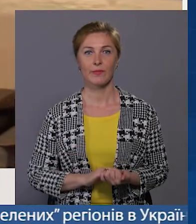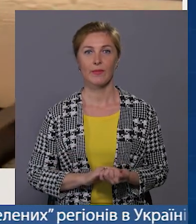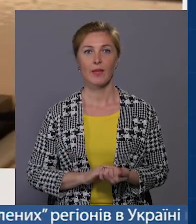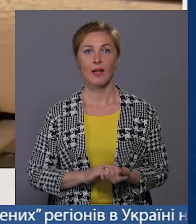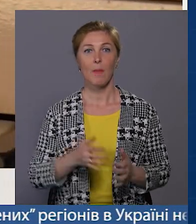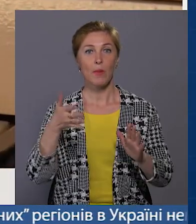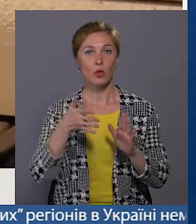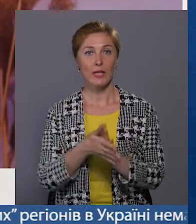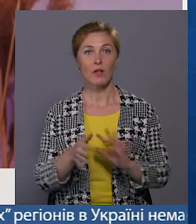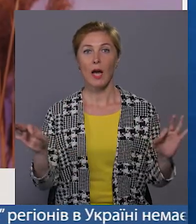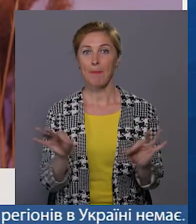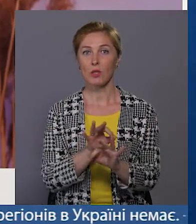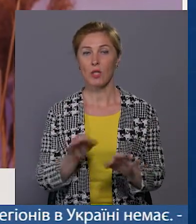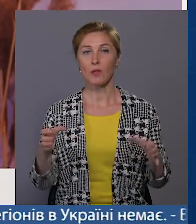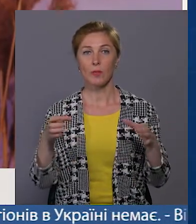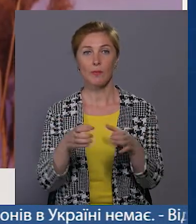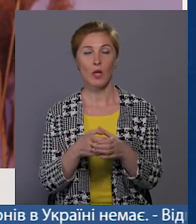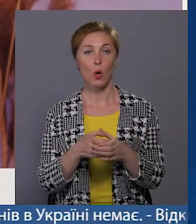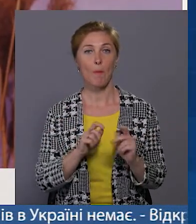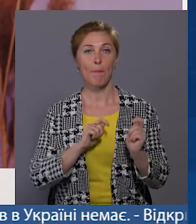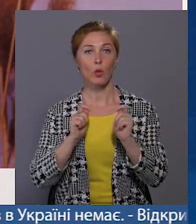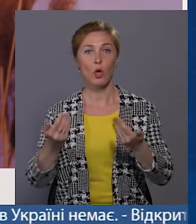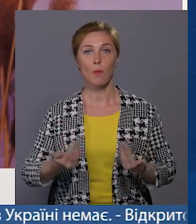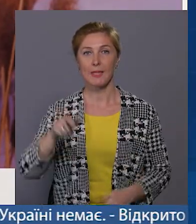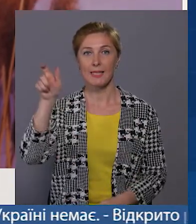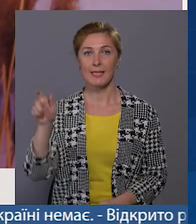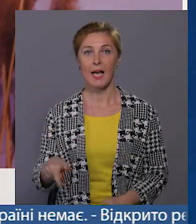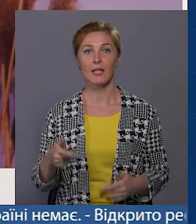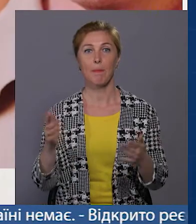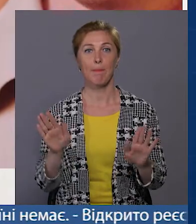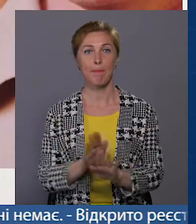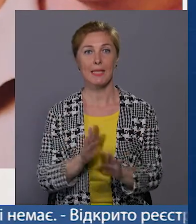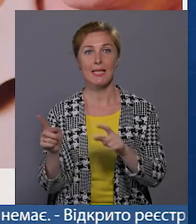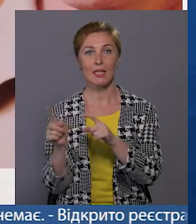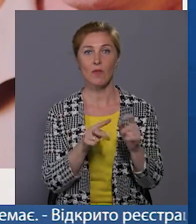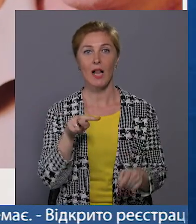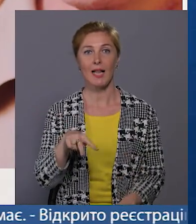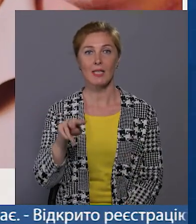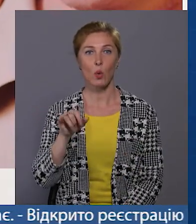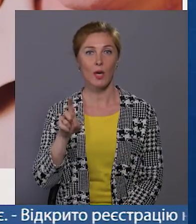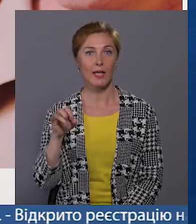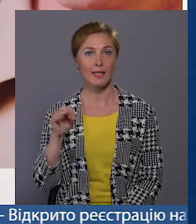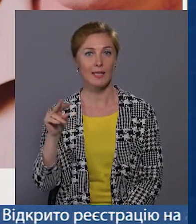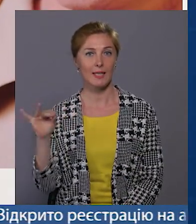Проникливо і по-джазовому муніципальний хор подарує містянам прем'єру пісні на слова Лесі Українки.